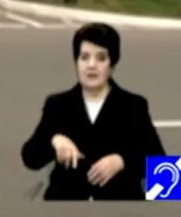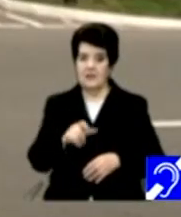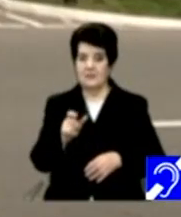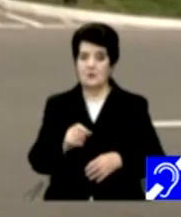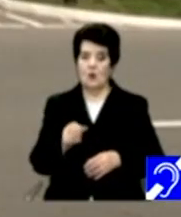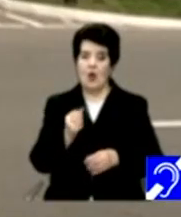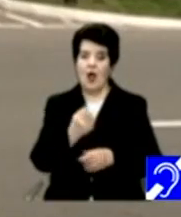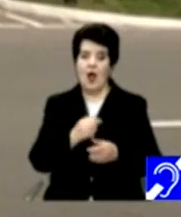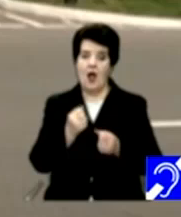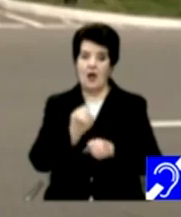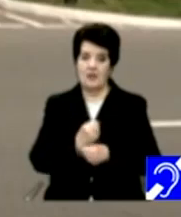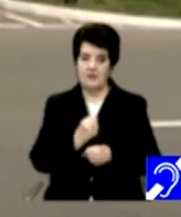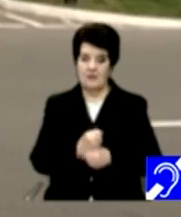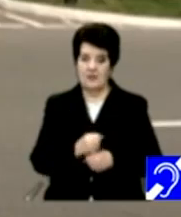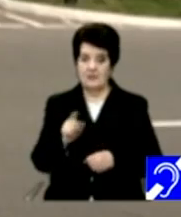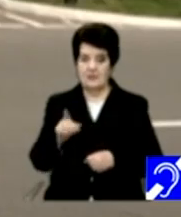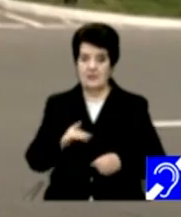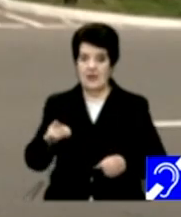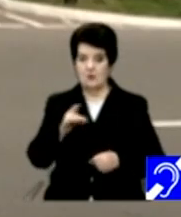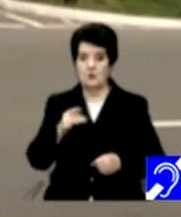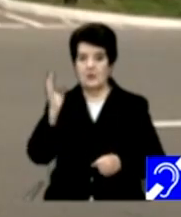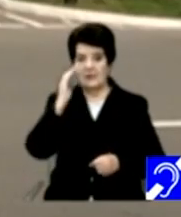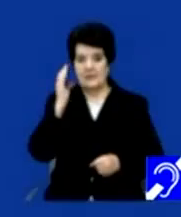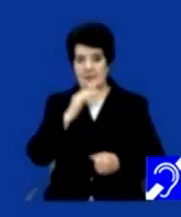activități economice din regiunea transnistreană.